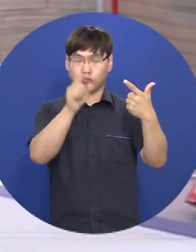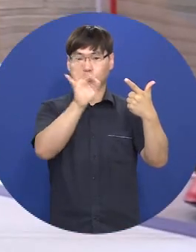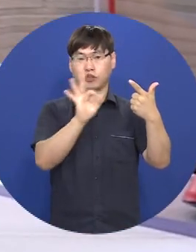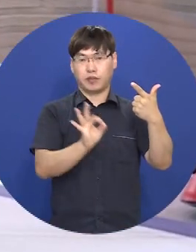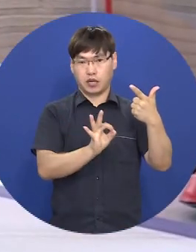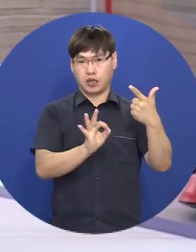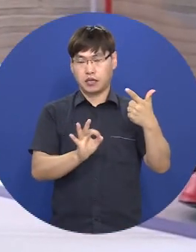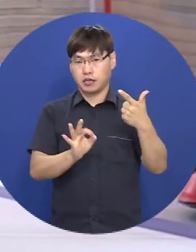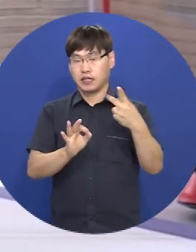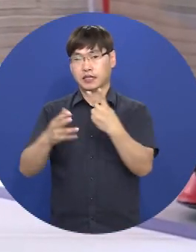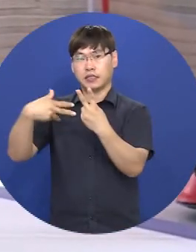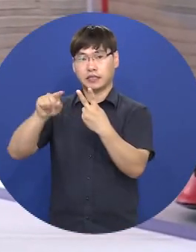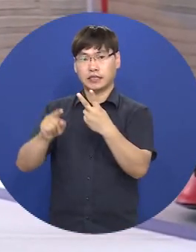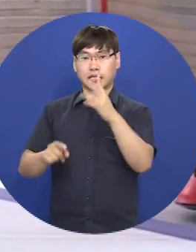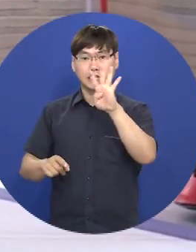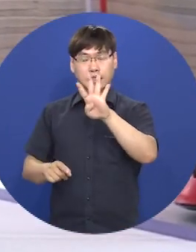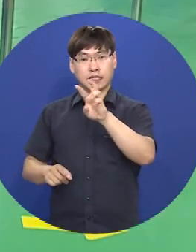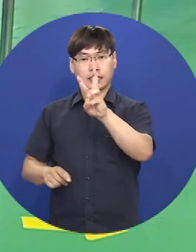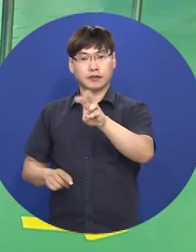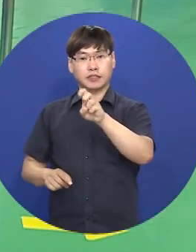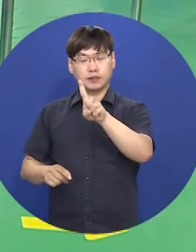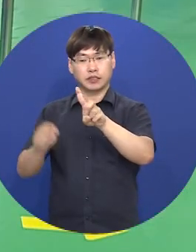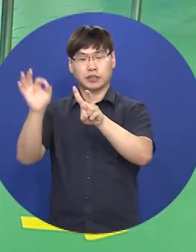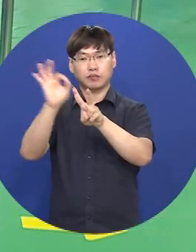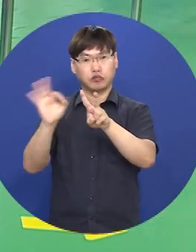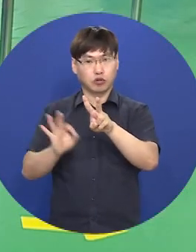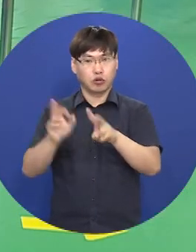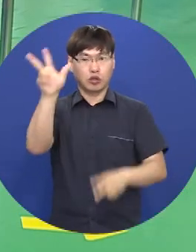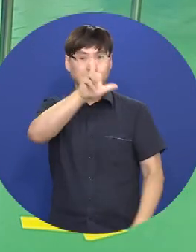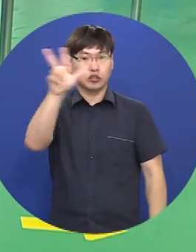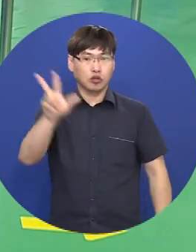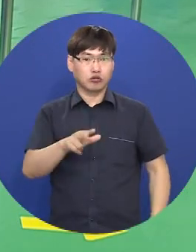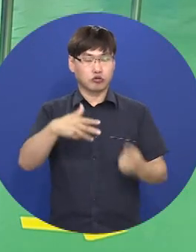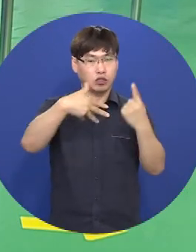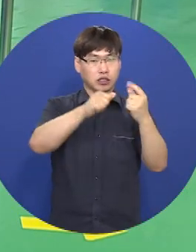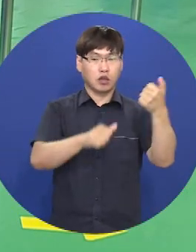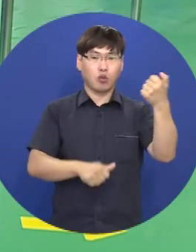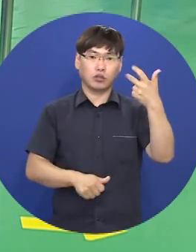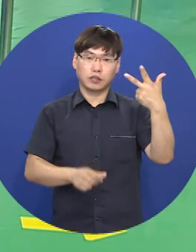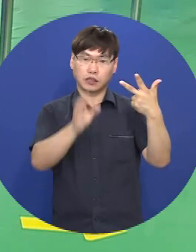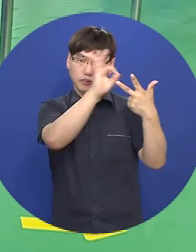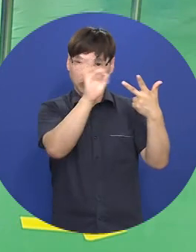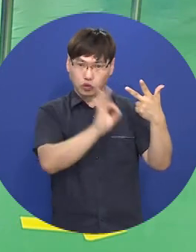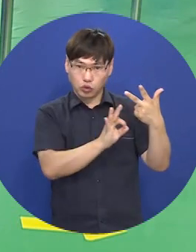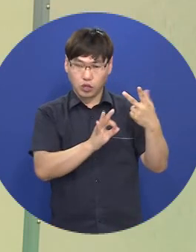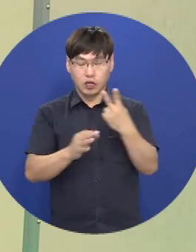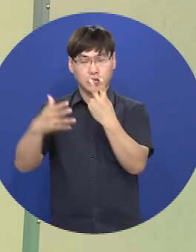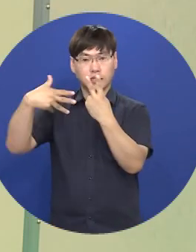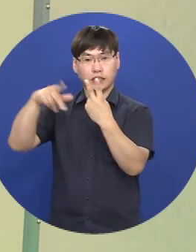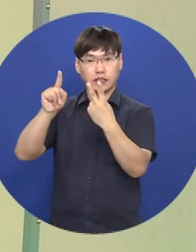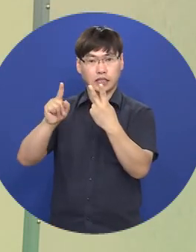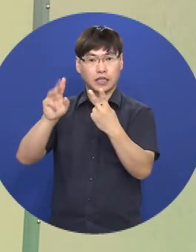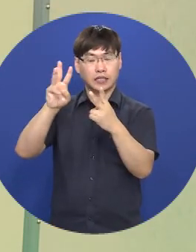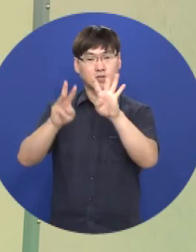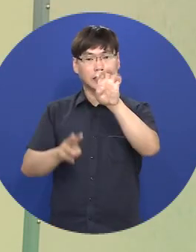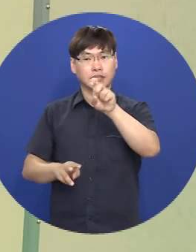63.8%, 2차 41.8%에 해당하는 수치로 전국 1차 57.7%,